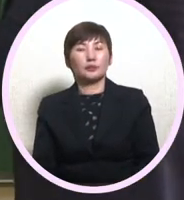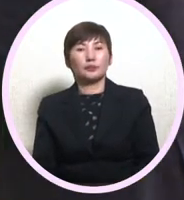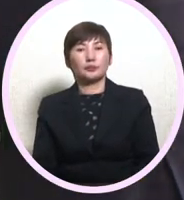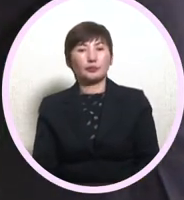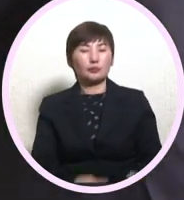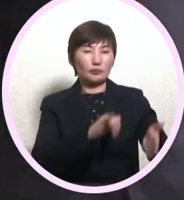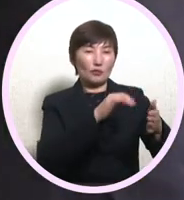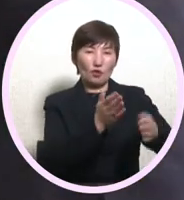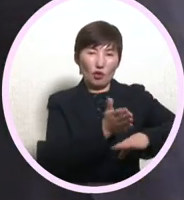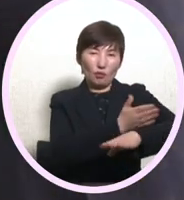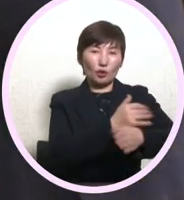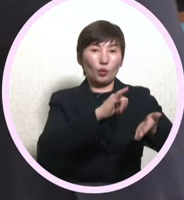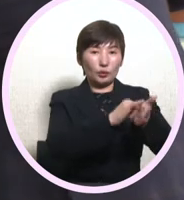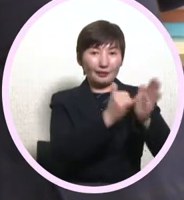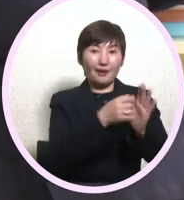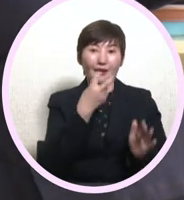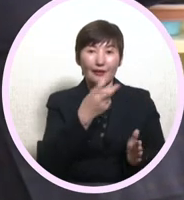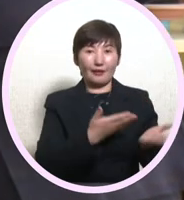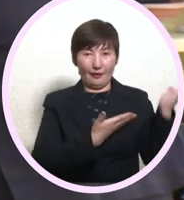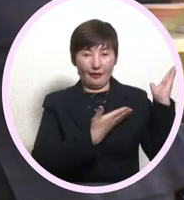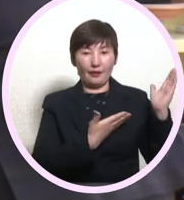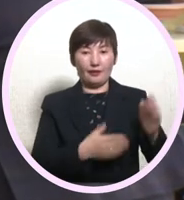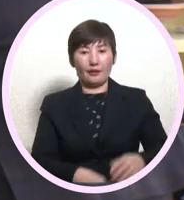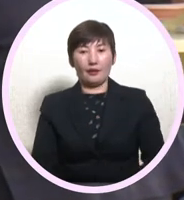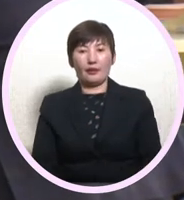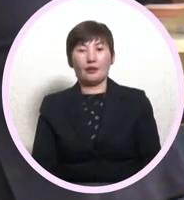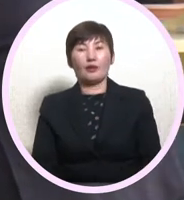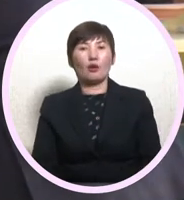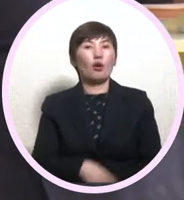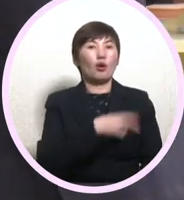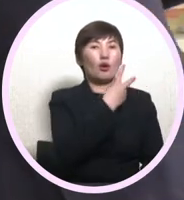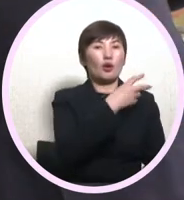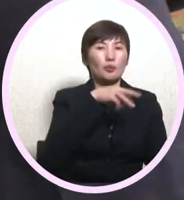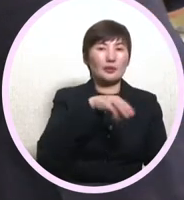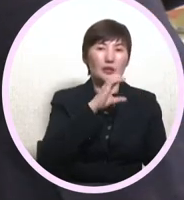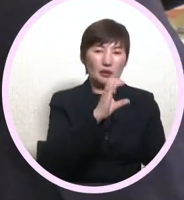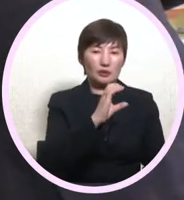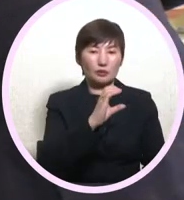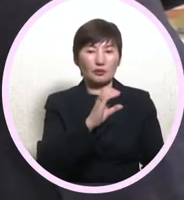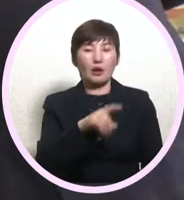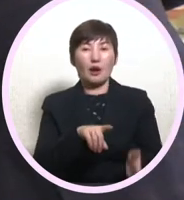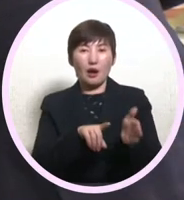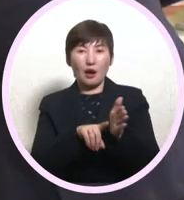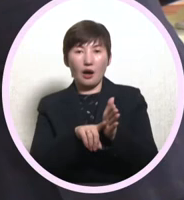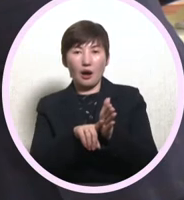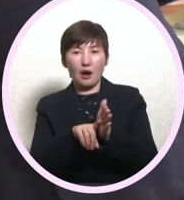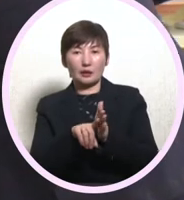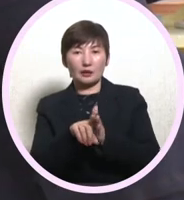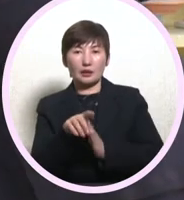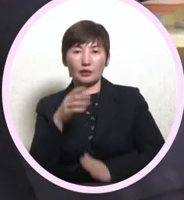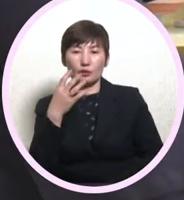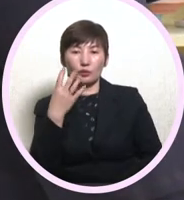тэгвэл юу их гэхээр эцсийн урд нь манай дээр 2 мс байна. За анхны хурд маань 4 мс